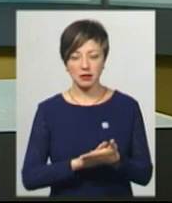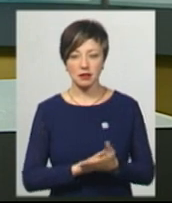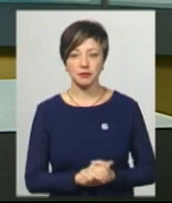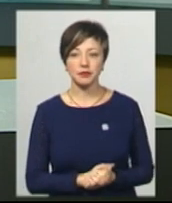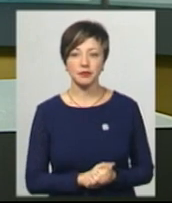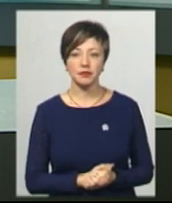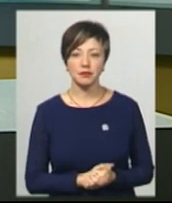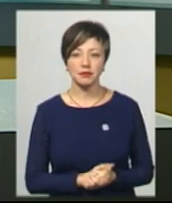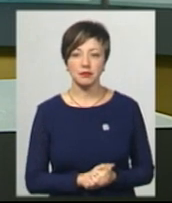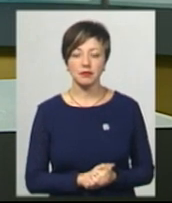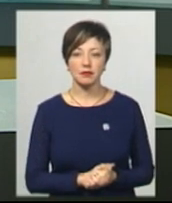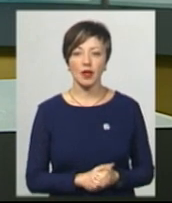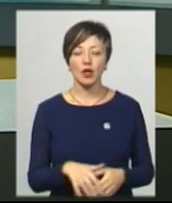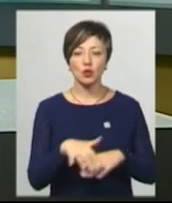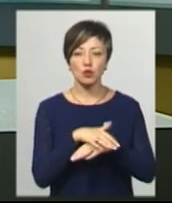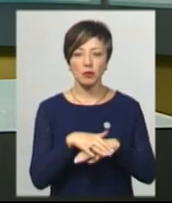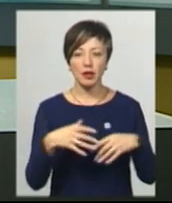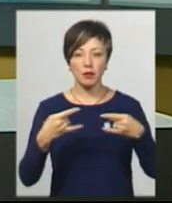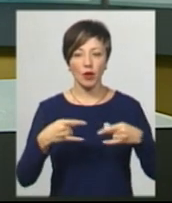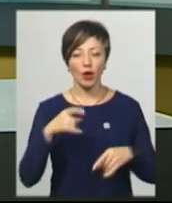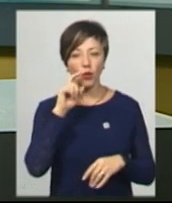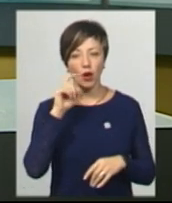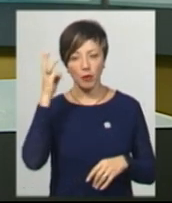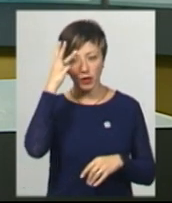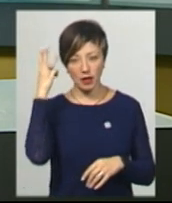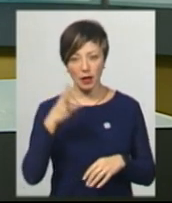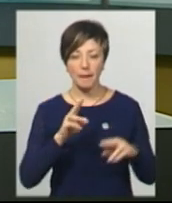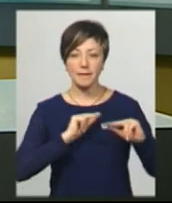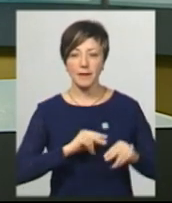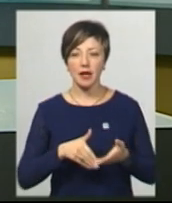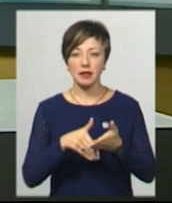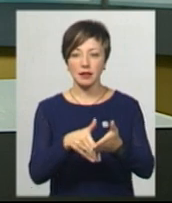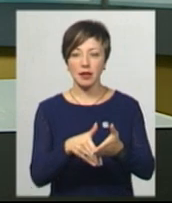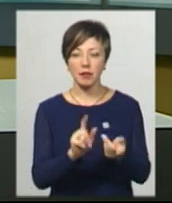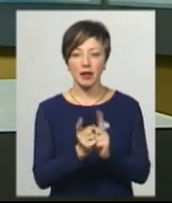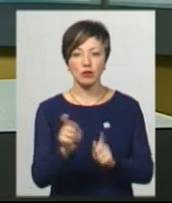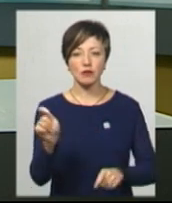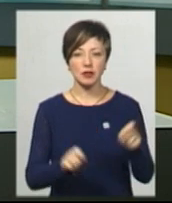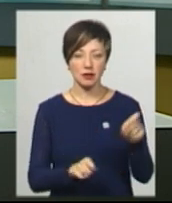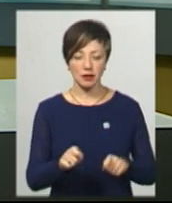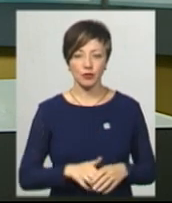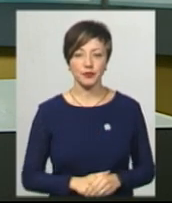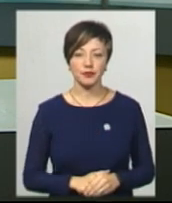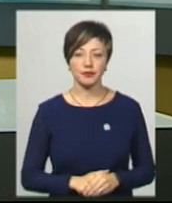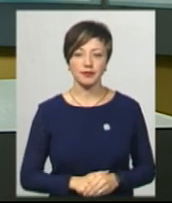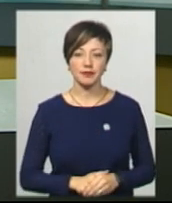Тетяна Родіонова. Нагадаю, суспільний мовник ЮА «Поділля» – медіа-партнер літературно-перекладацького фестивалю